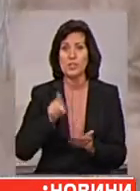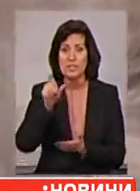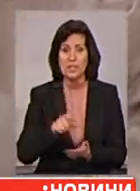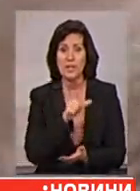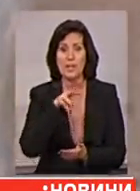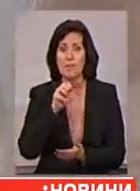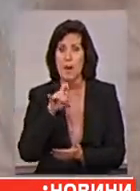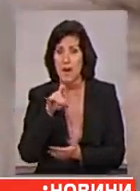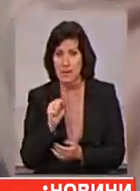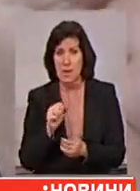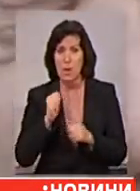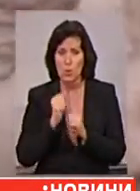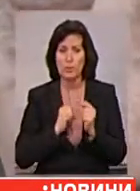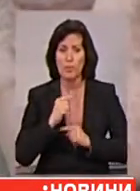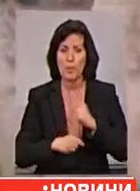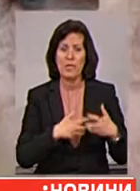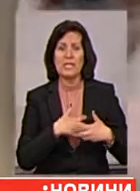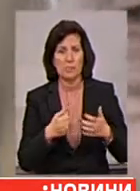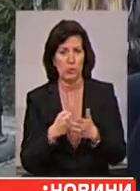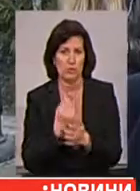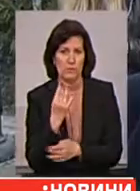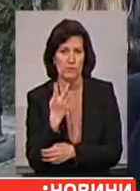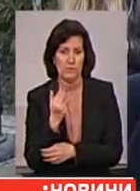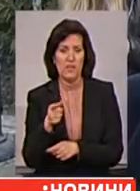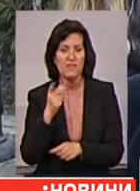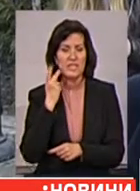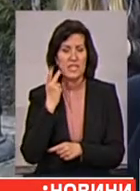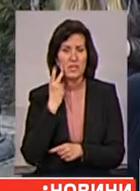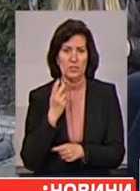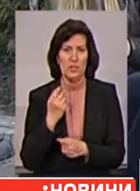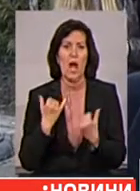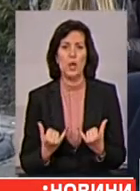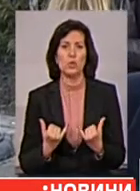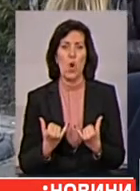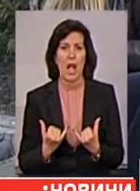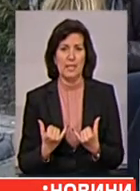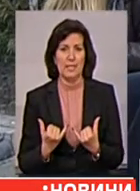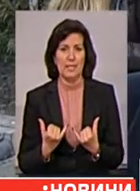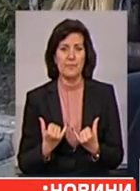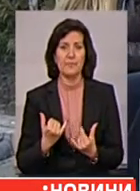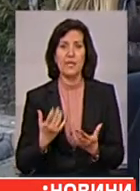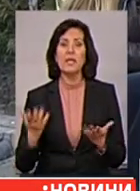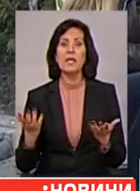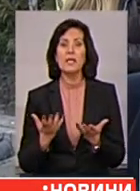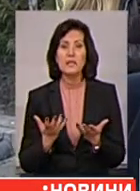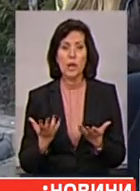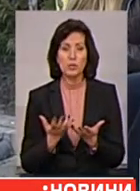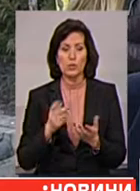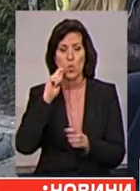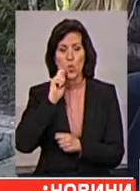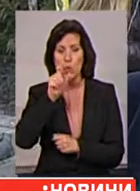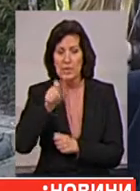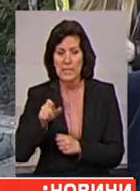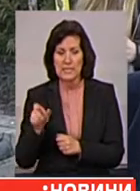Степан Хмара. Каже, кожне покоління тягнутиме до Шевченка. Він завжди актуальний. Якщо